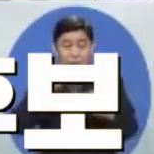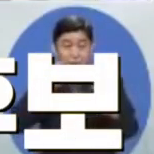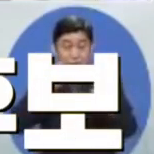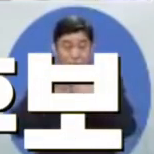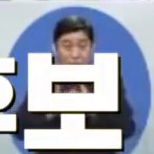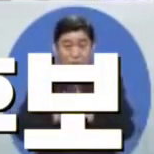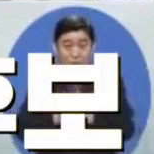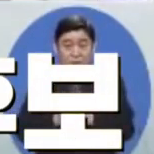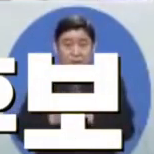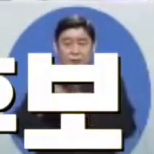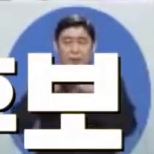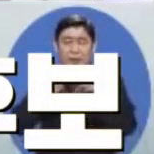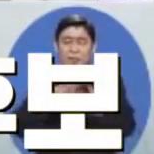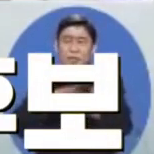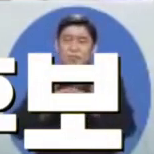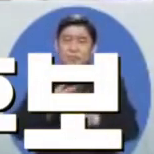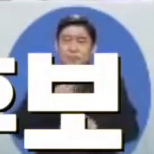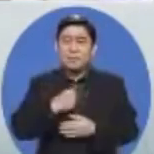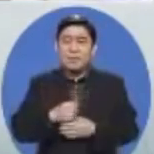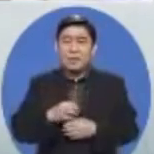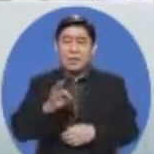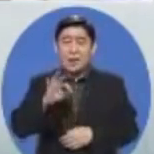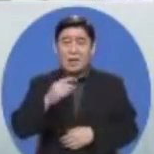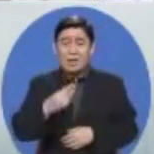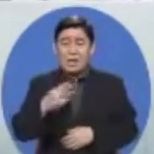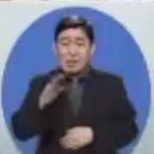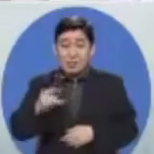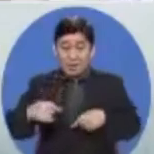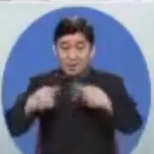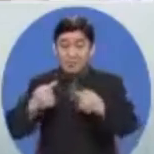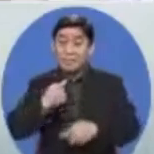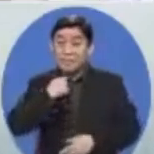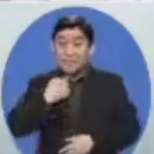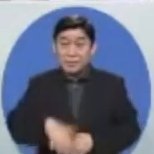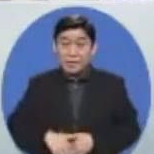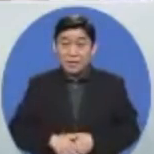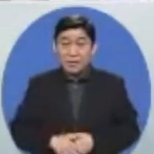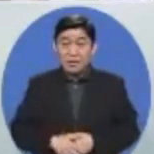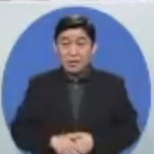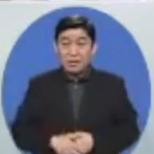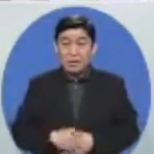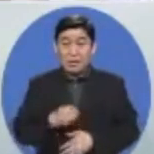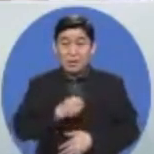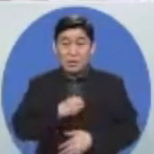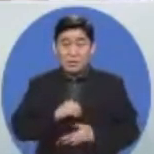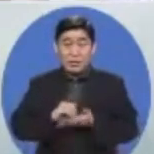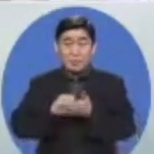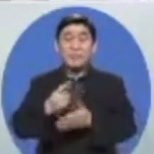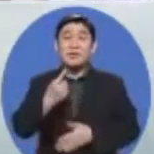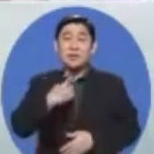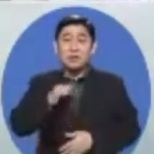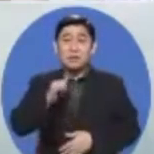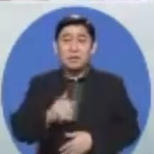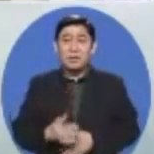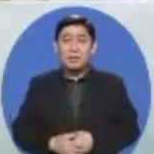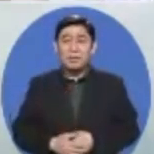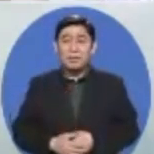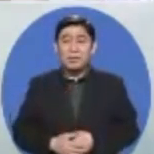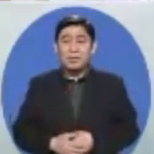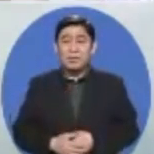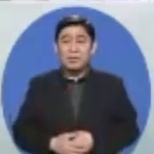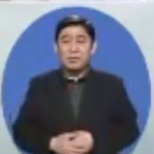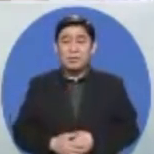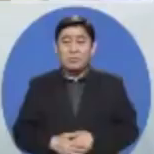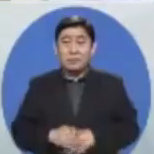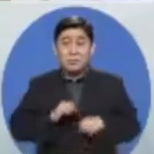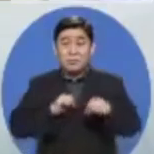정확하게 좀 답변을 받고 싶습니다. 일배에 참여하신 적이 없습니까? 회원으로 가입한 일이 있습니다. 있습니까? 얼마나 네.